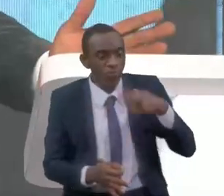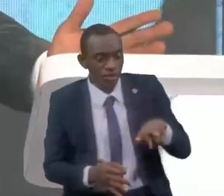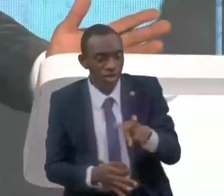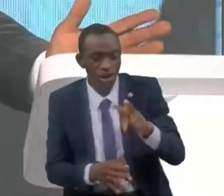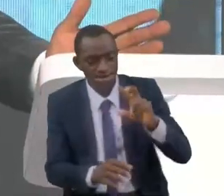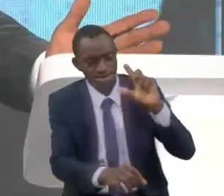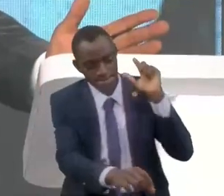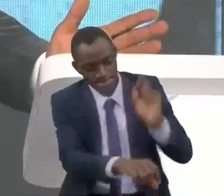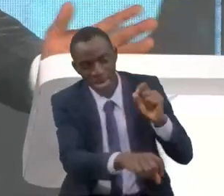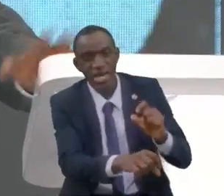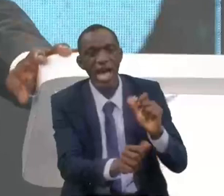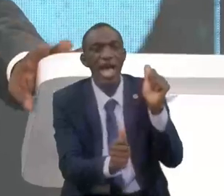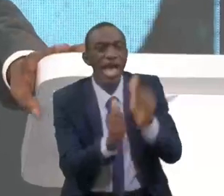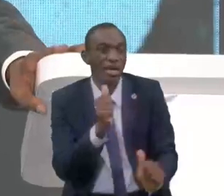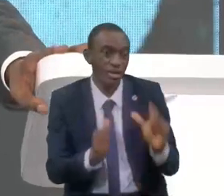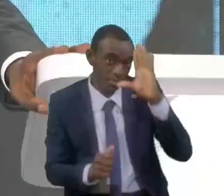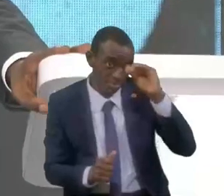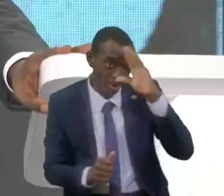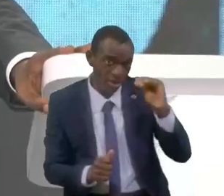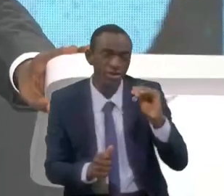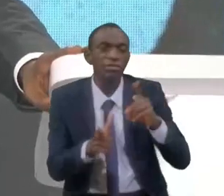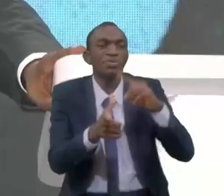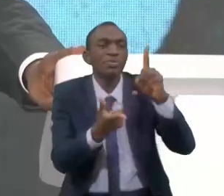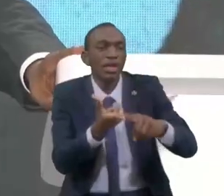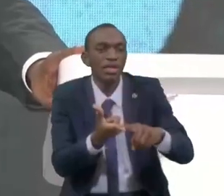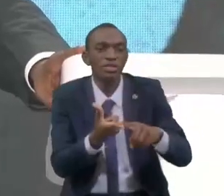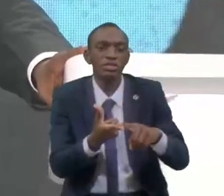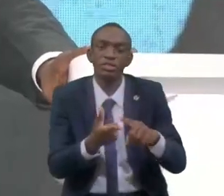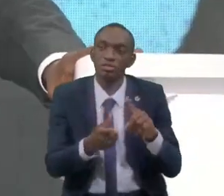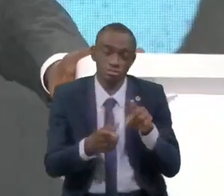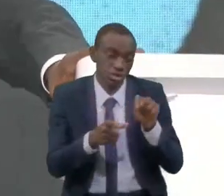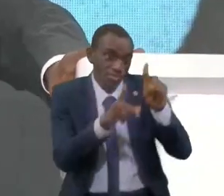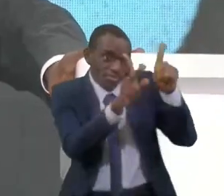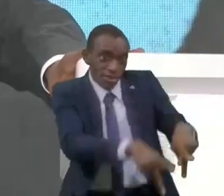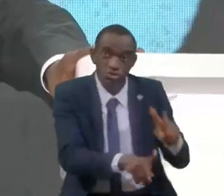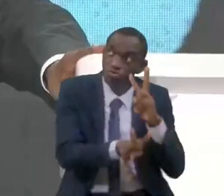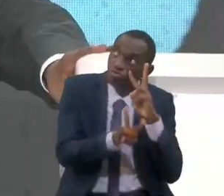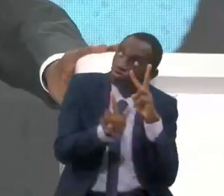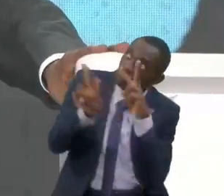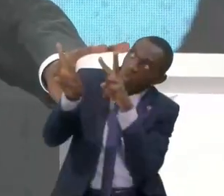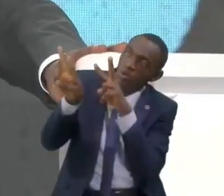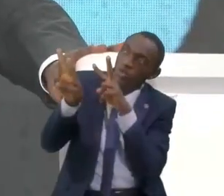et regardait le serpent d'airain